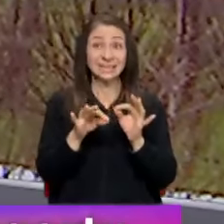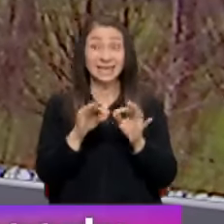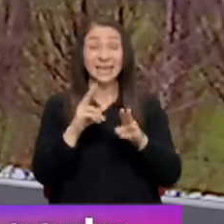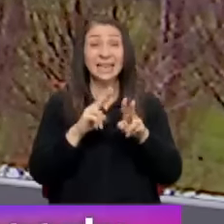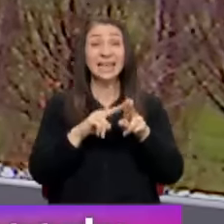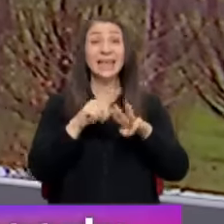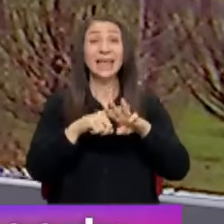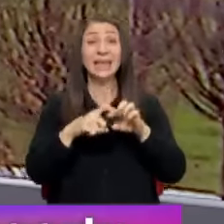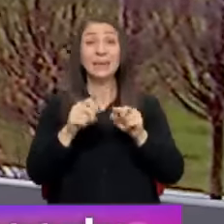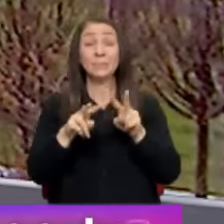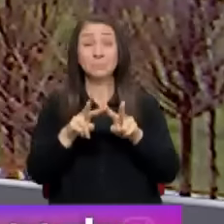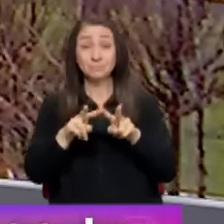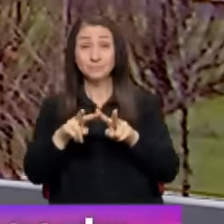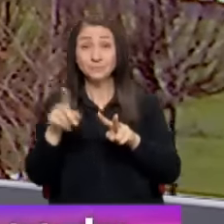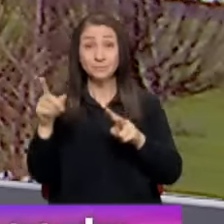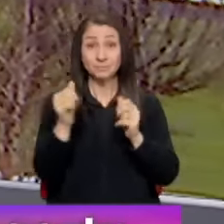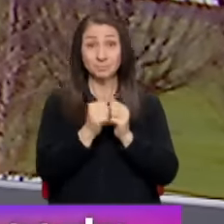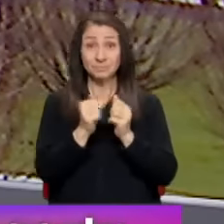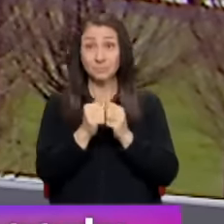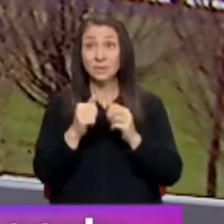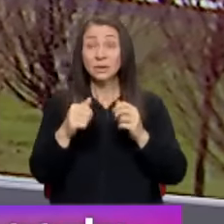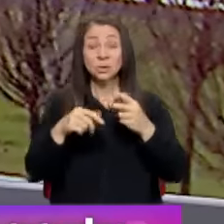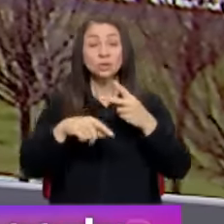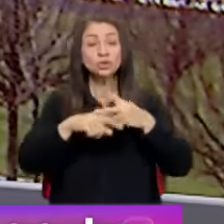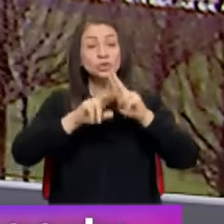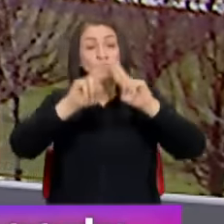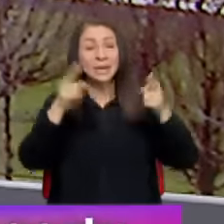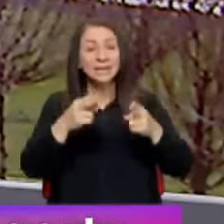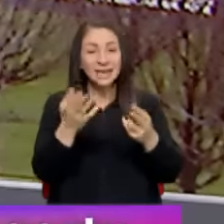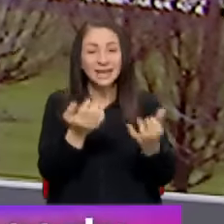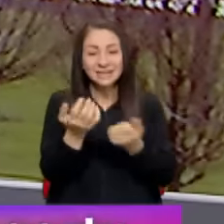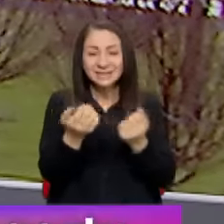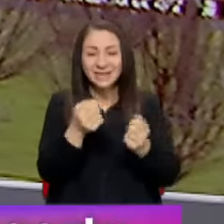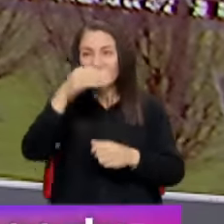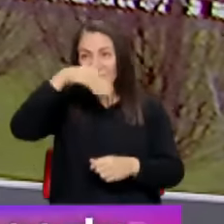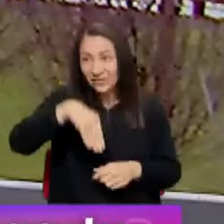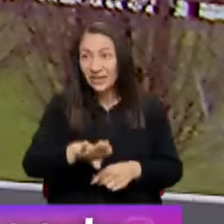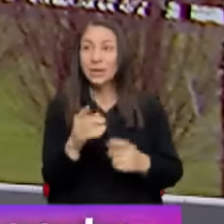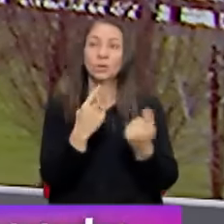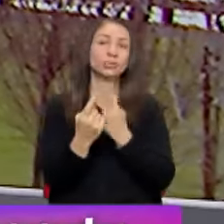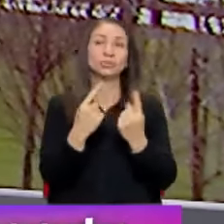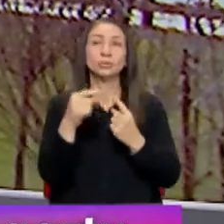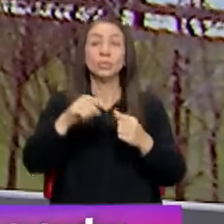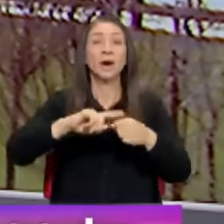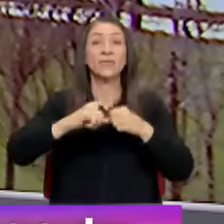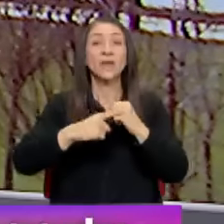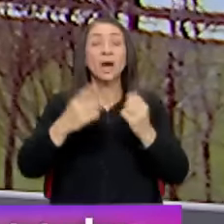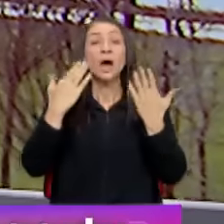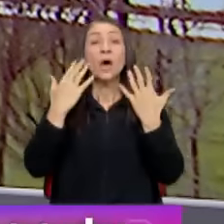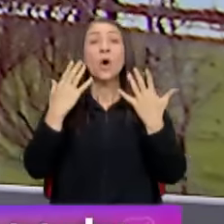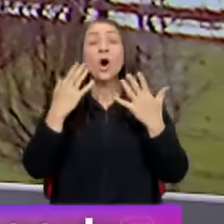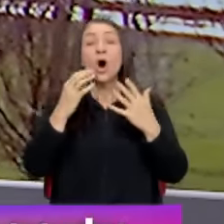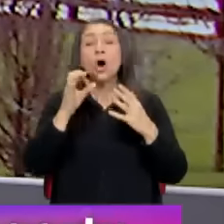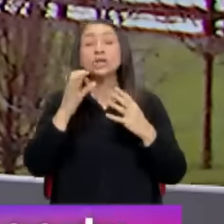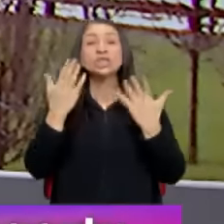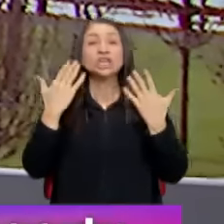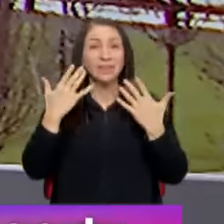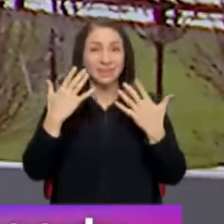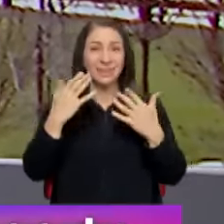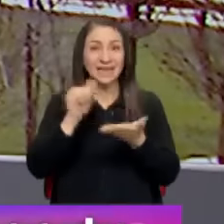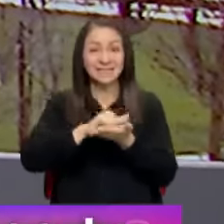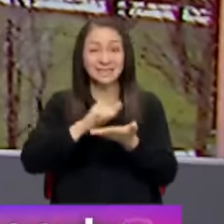Kerim Rota, kendisiyle birlikte züccaciye dükkanına giren fili konuşacağız. Bu hafta Oksijen gazetesindeki